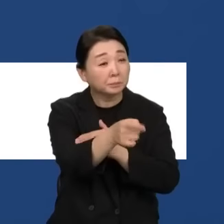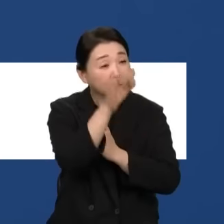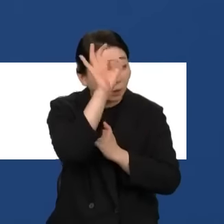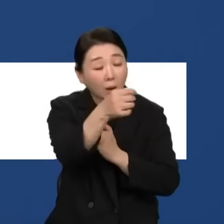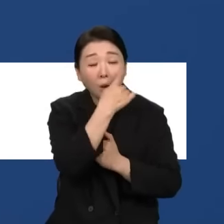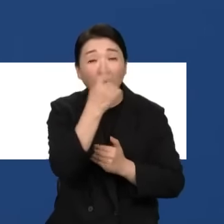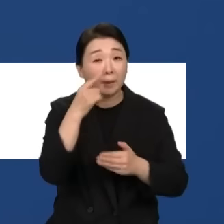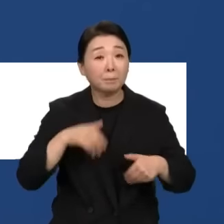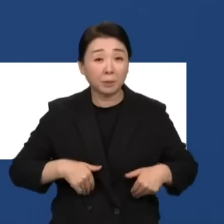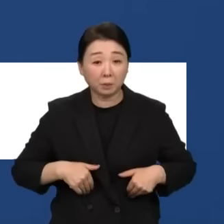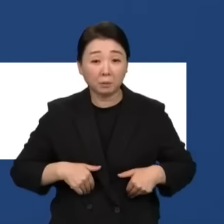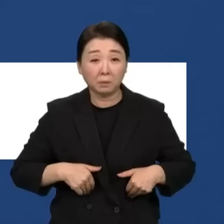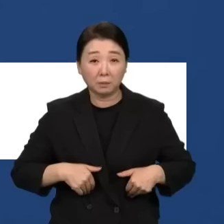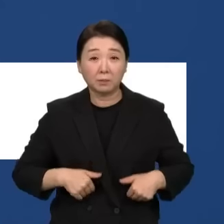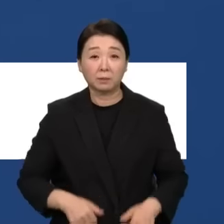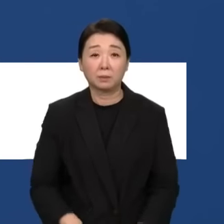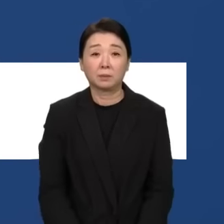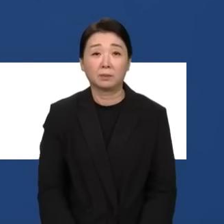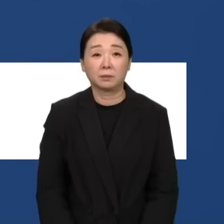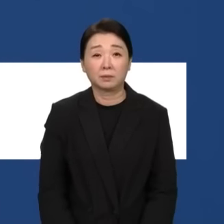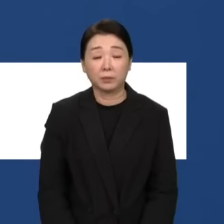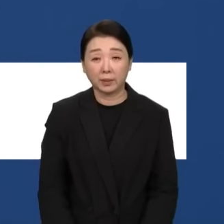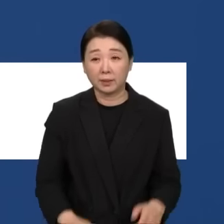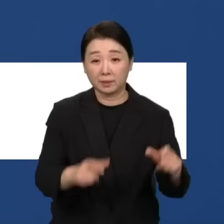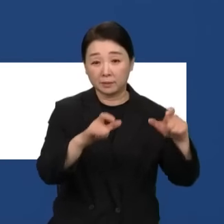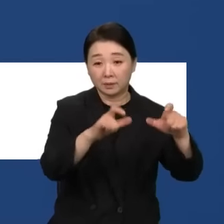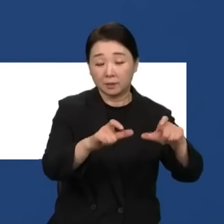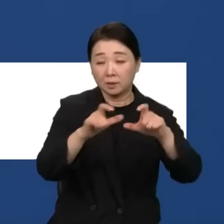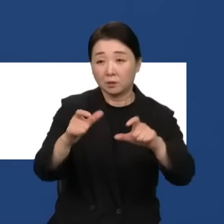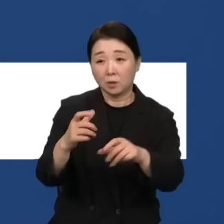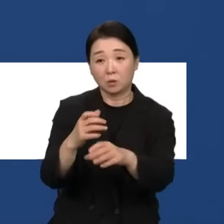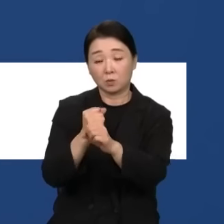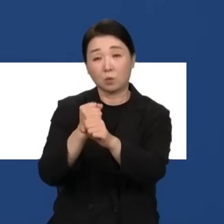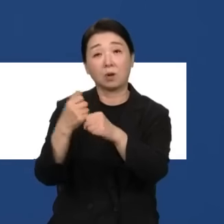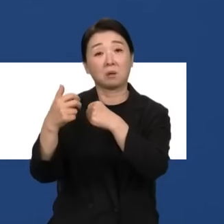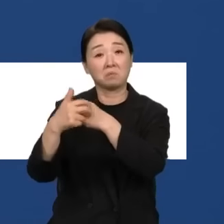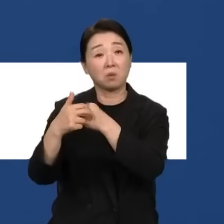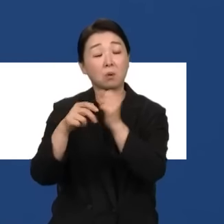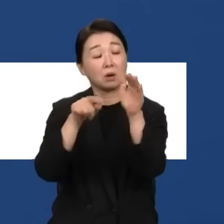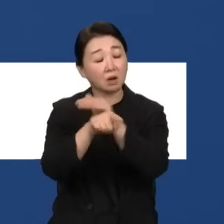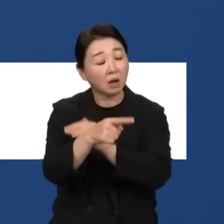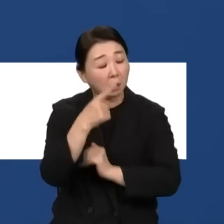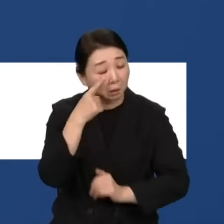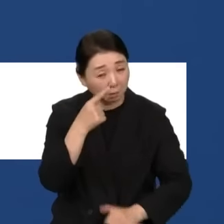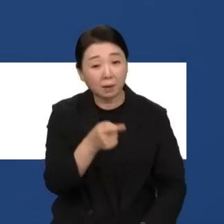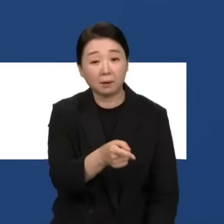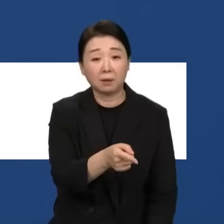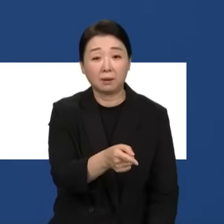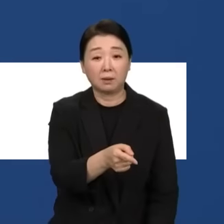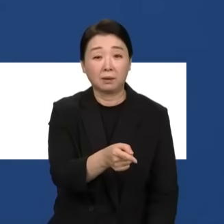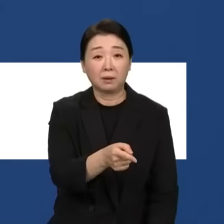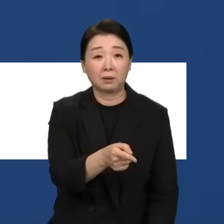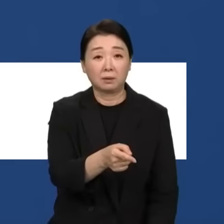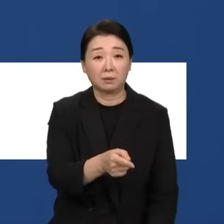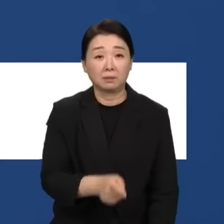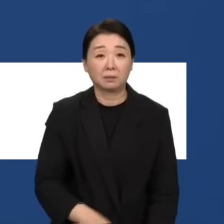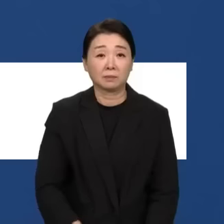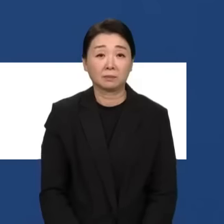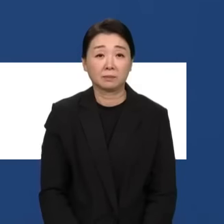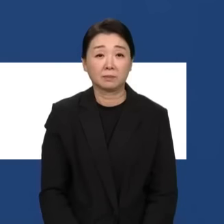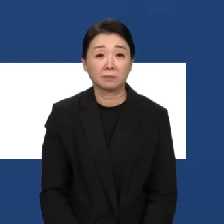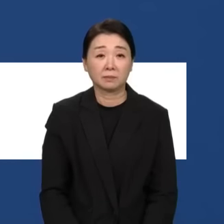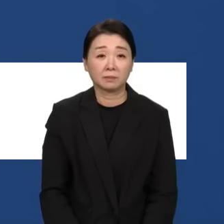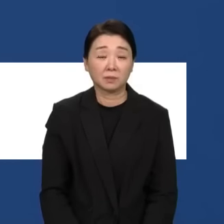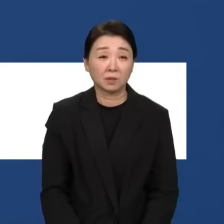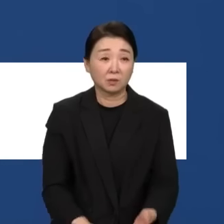좋을 것 같습니다 아 특히 지역의이 종합병원들 이런데 좀가 보시고 여러